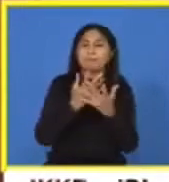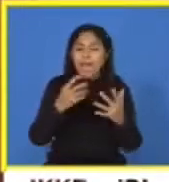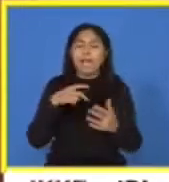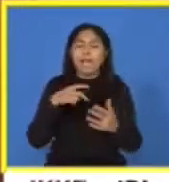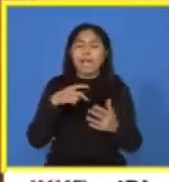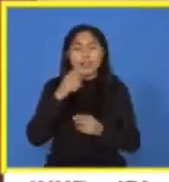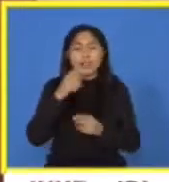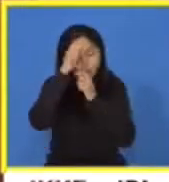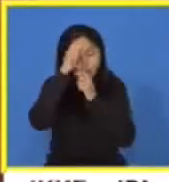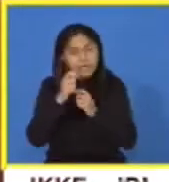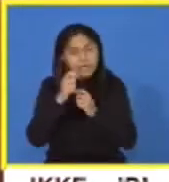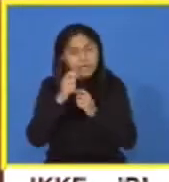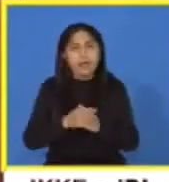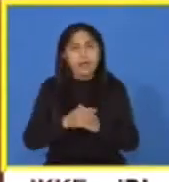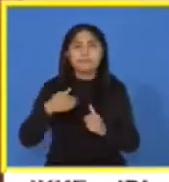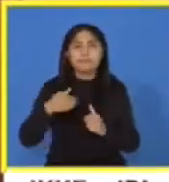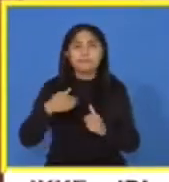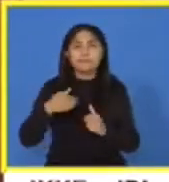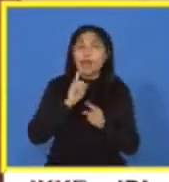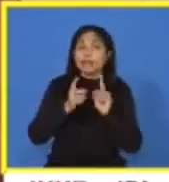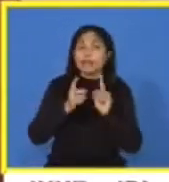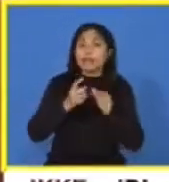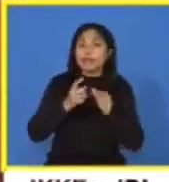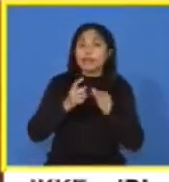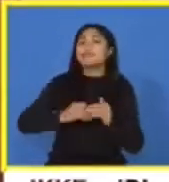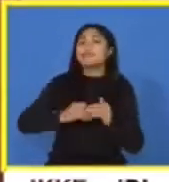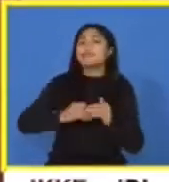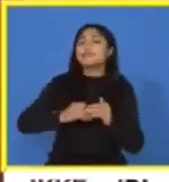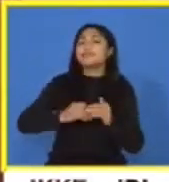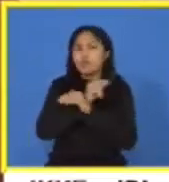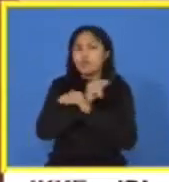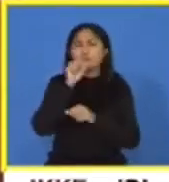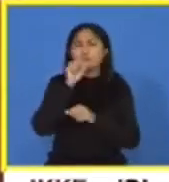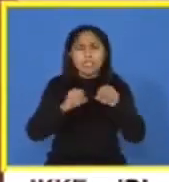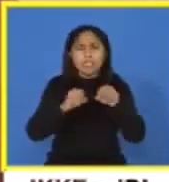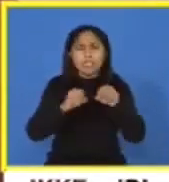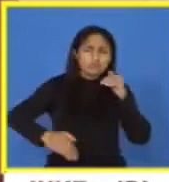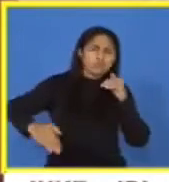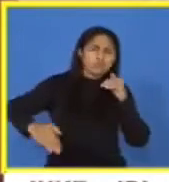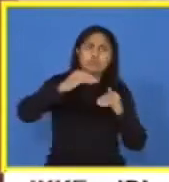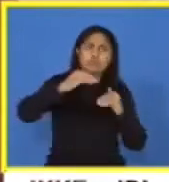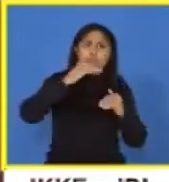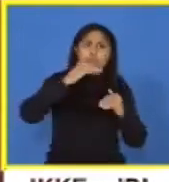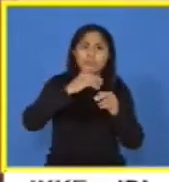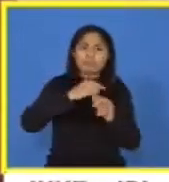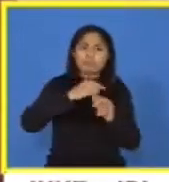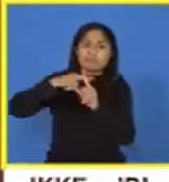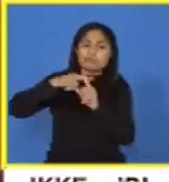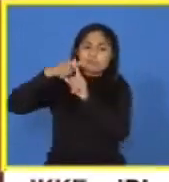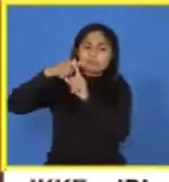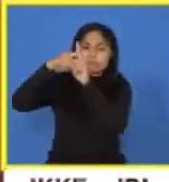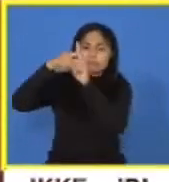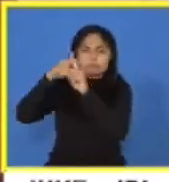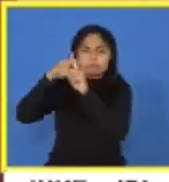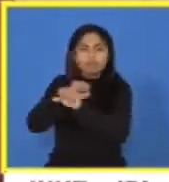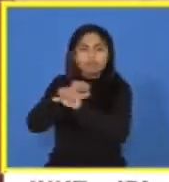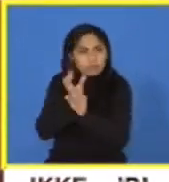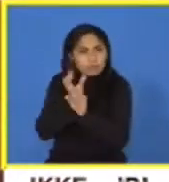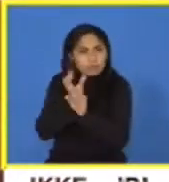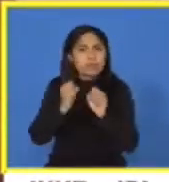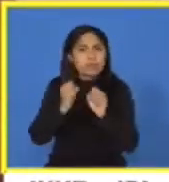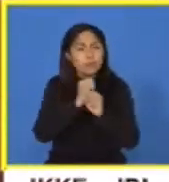berangkat dari kita menjaga sehingga tidak ada lonjakan kasus atau ada peningkatan kasus di gelombang ketiga